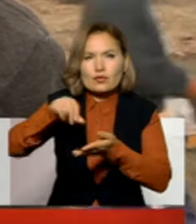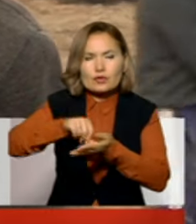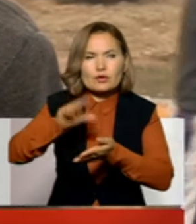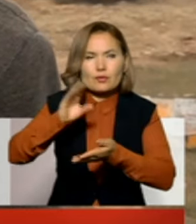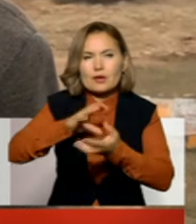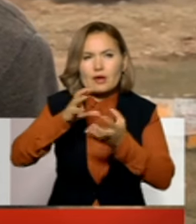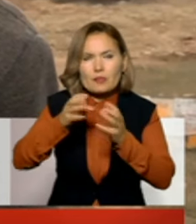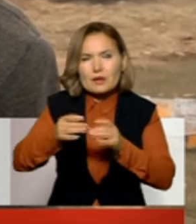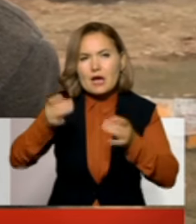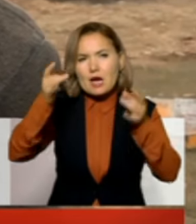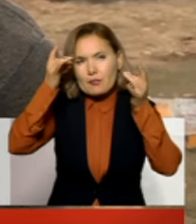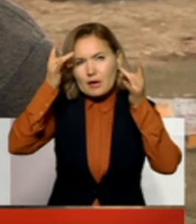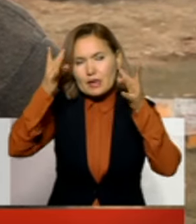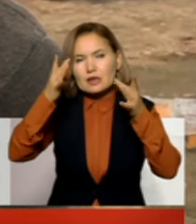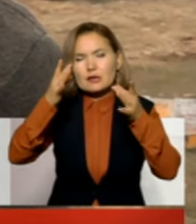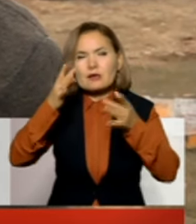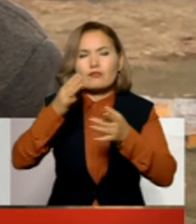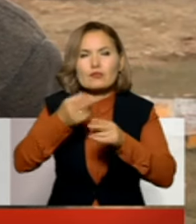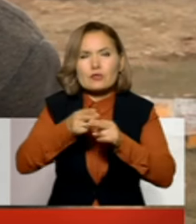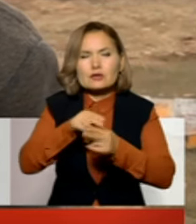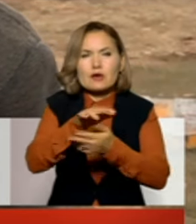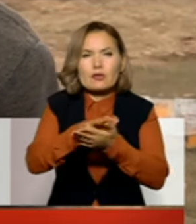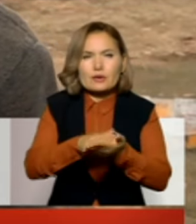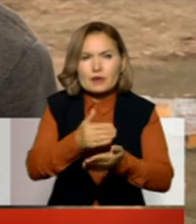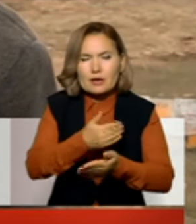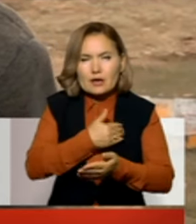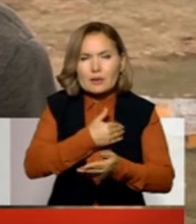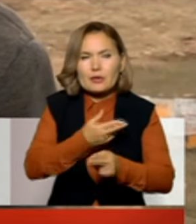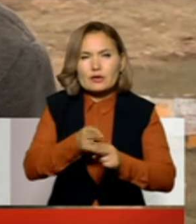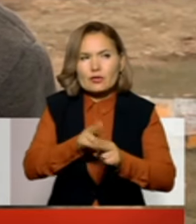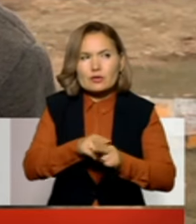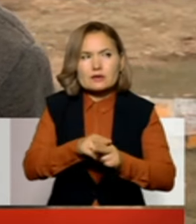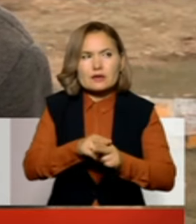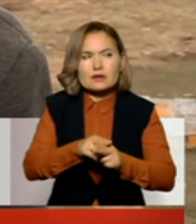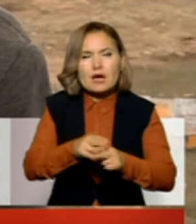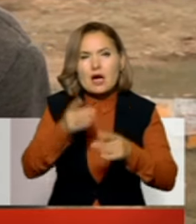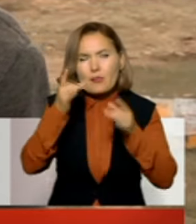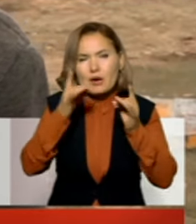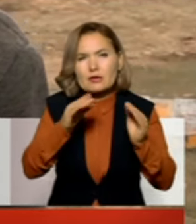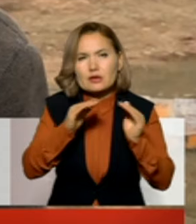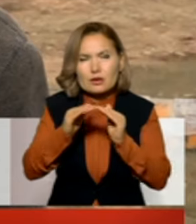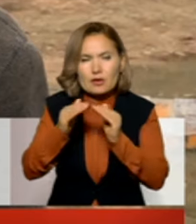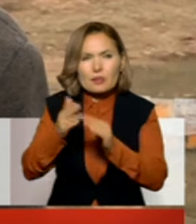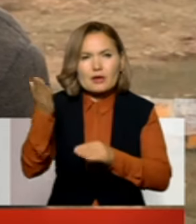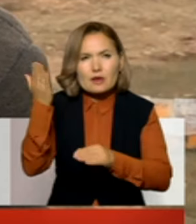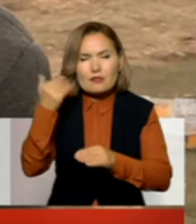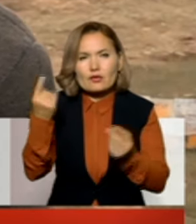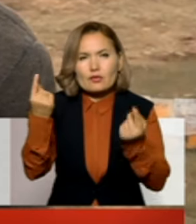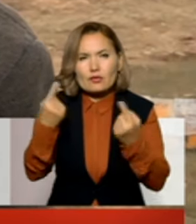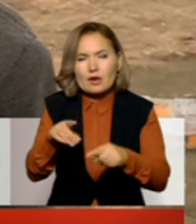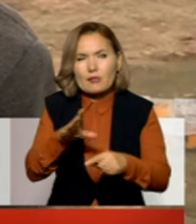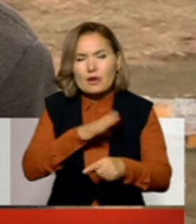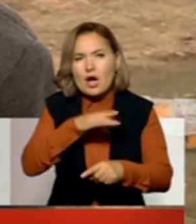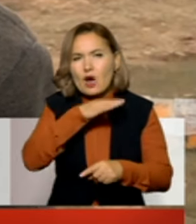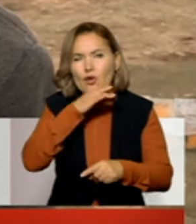мәдениеттен шеттетіліп қалды. Өйткені бас қосатын осындай мәдени ошақтар жоқ болды да, көп